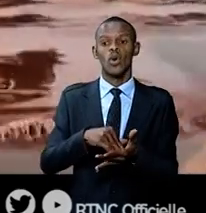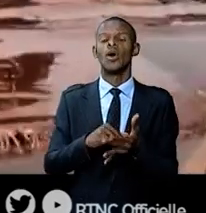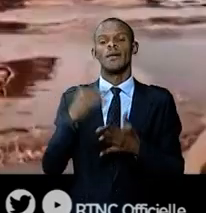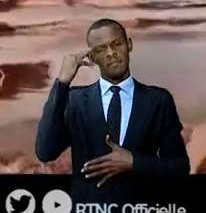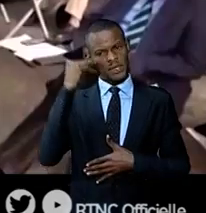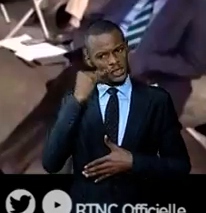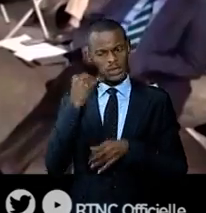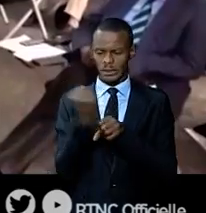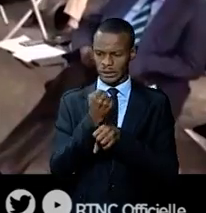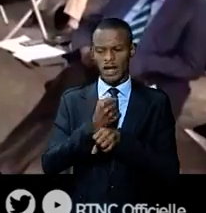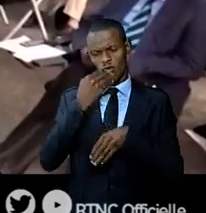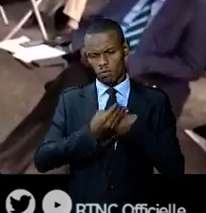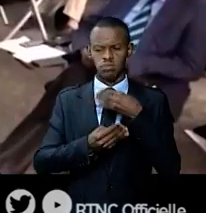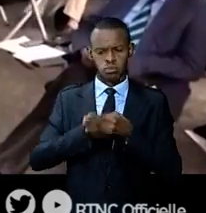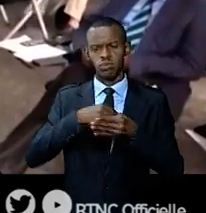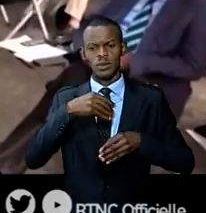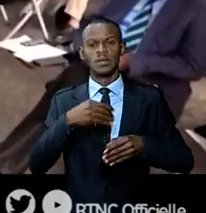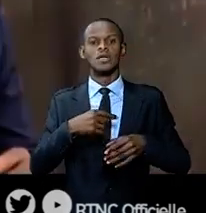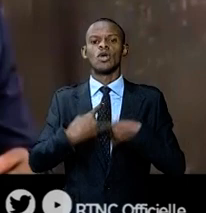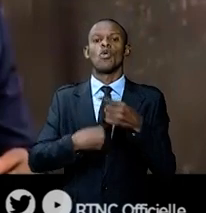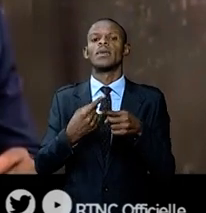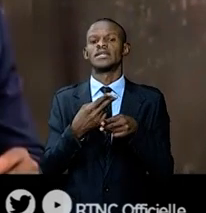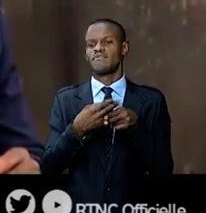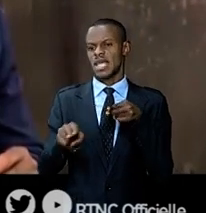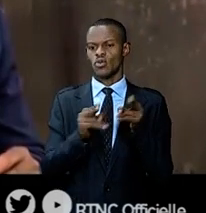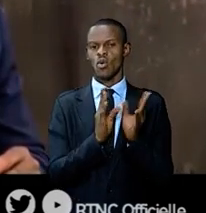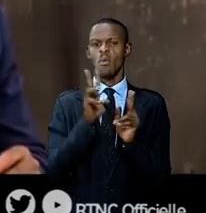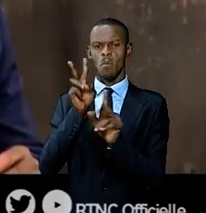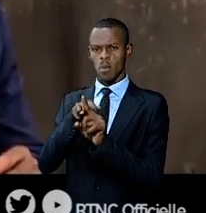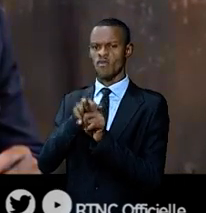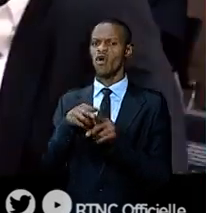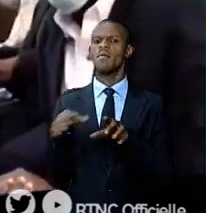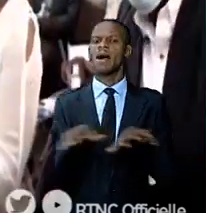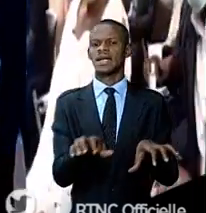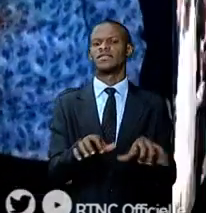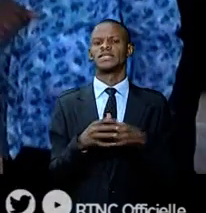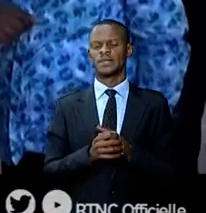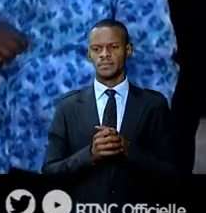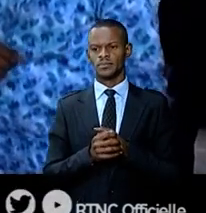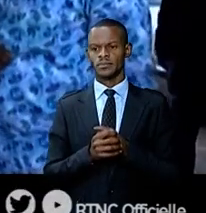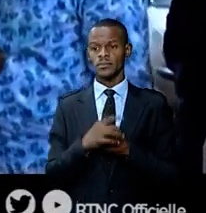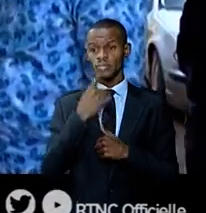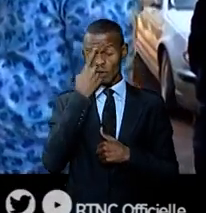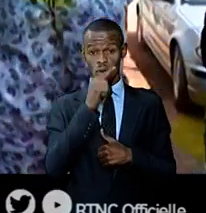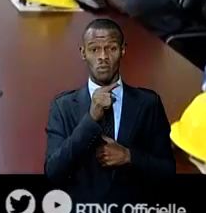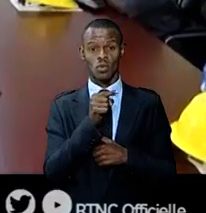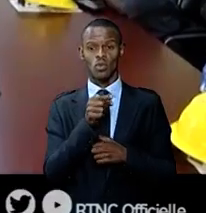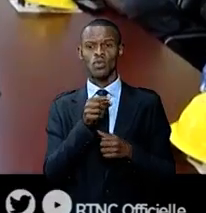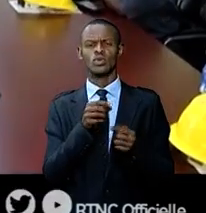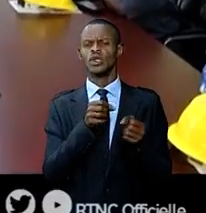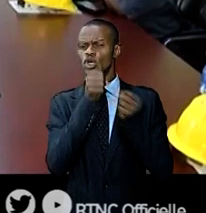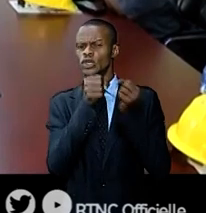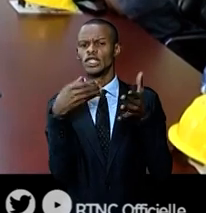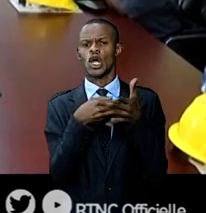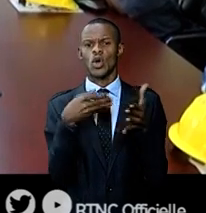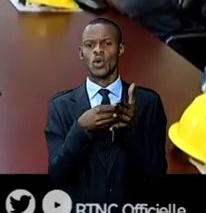entrevoient des vastes travaux pour prévenir les catastrophes à nos villes et nos cités. Pour lutter contre la pollution de